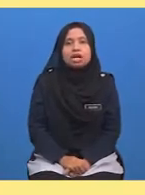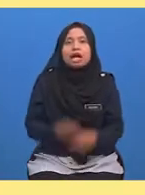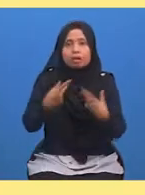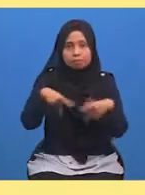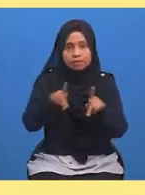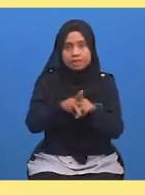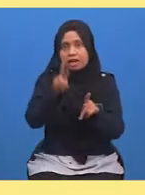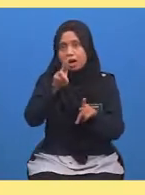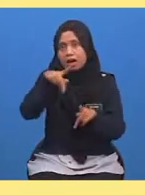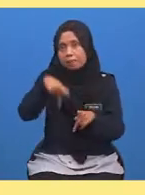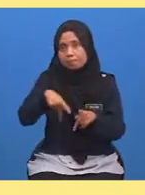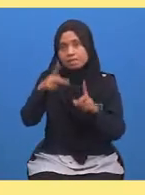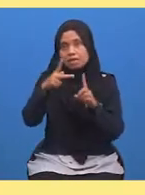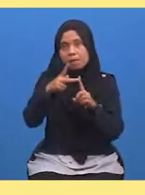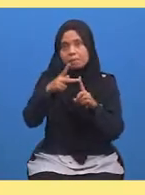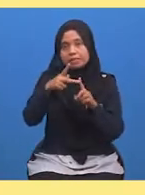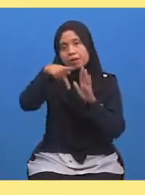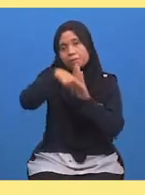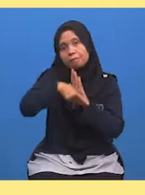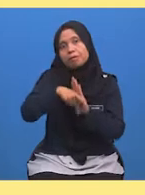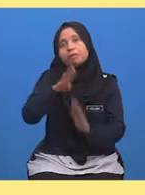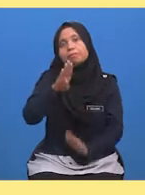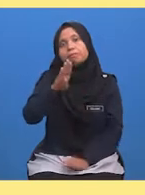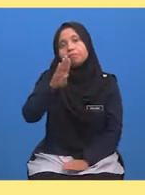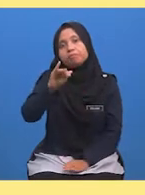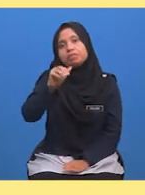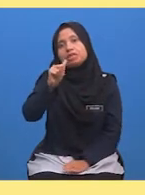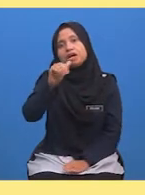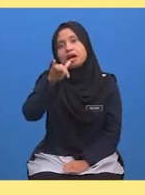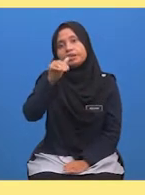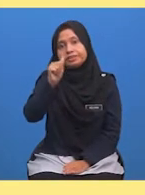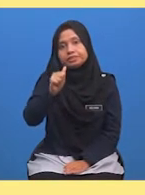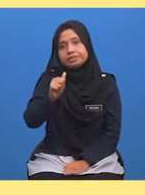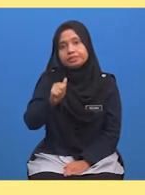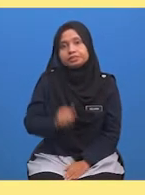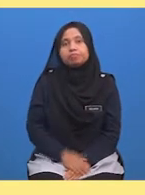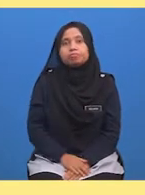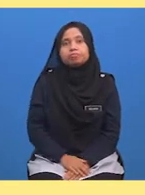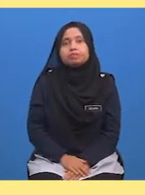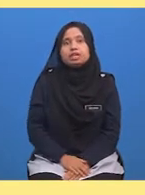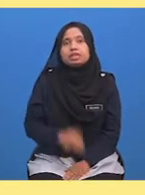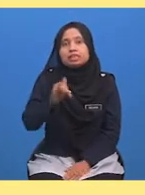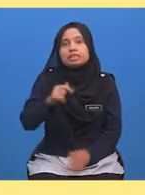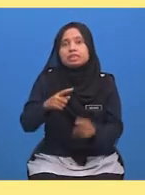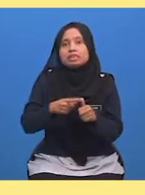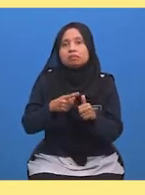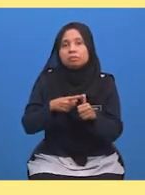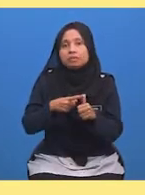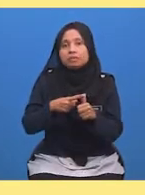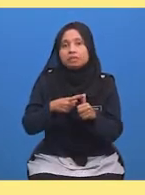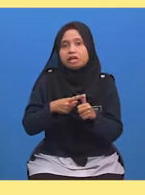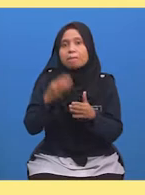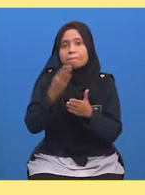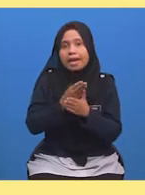Kepentingan rancangan perniagaan kepada pembiaya. Pembiaya yang terdiri daripada